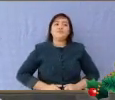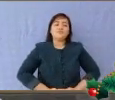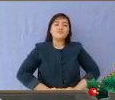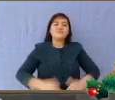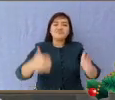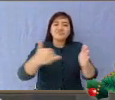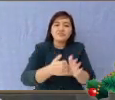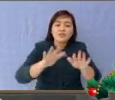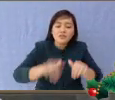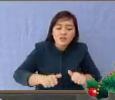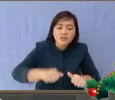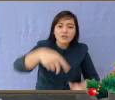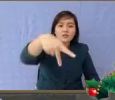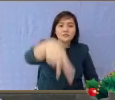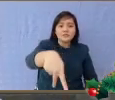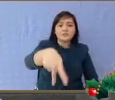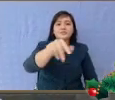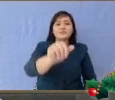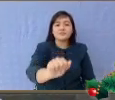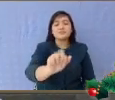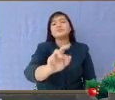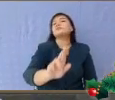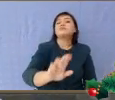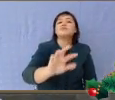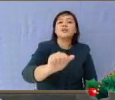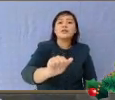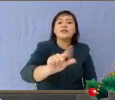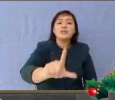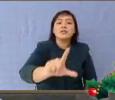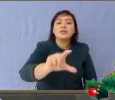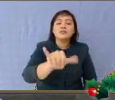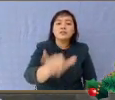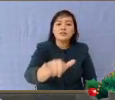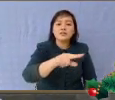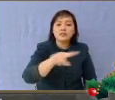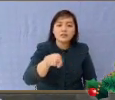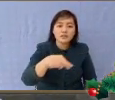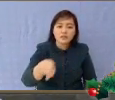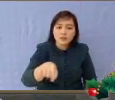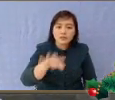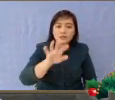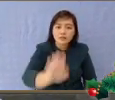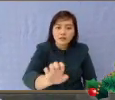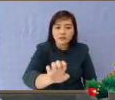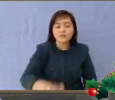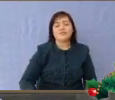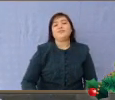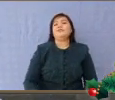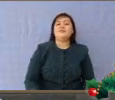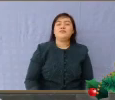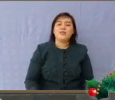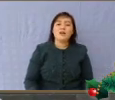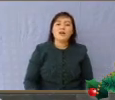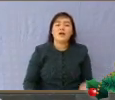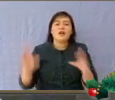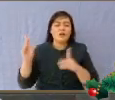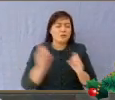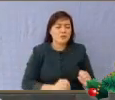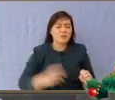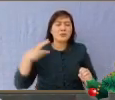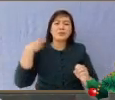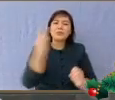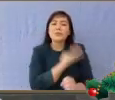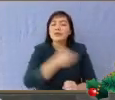Yeah. Do you understand na nagpa-paralyze sa tao ay yung takot? Oh, yeah. Hindi right. Sila ngayon makagalaw. They were